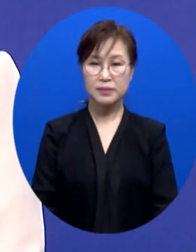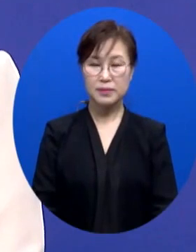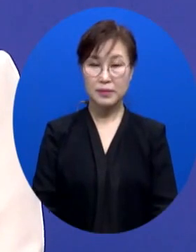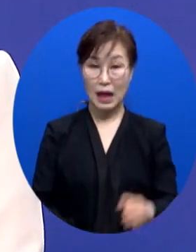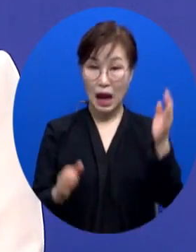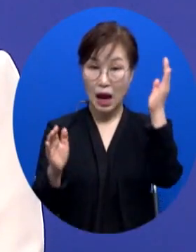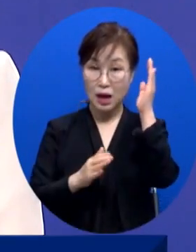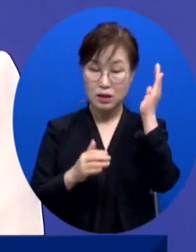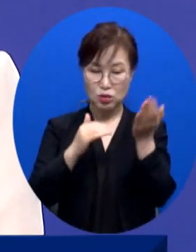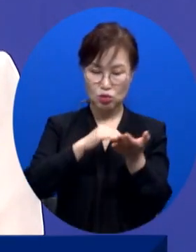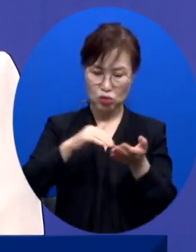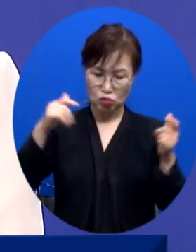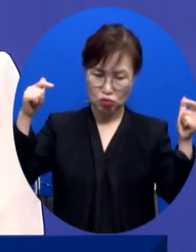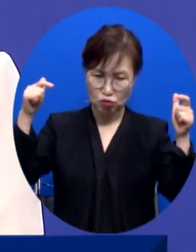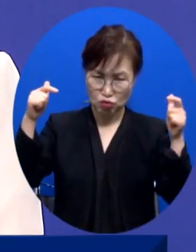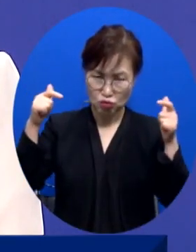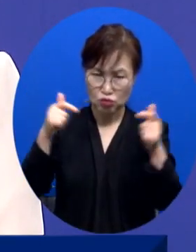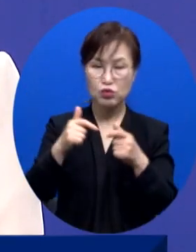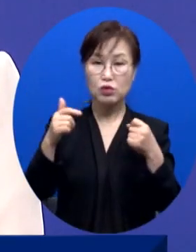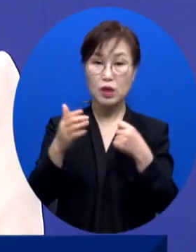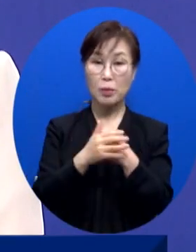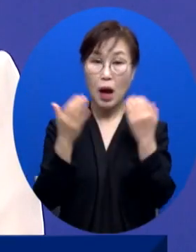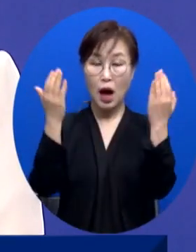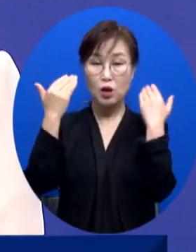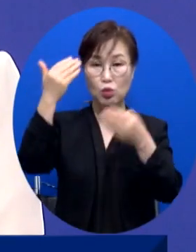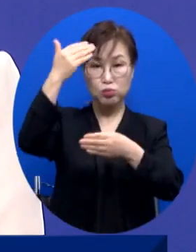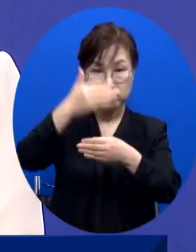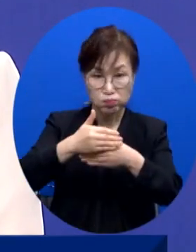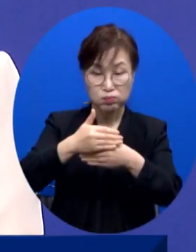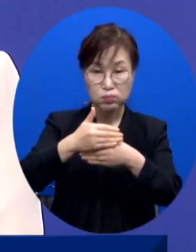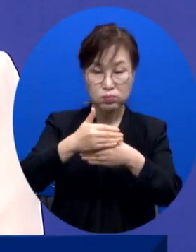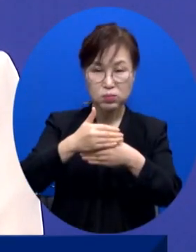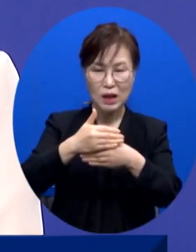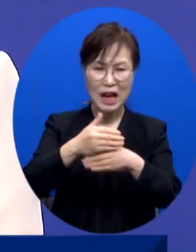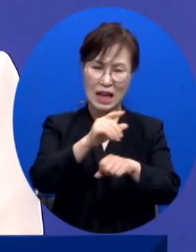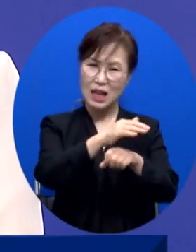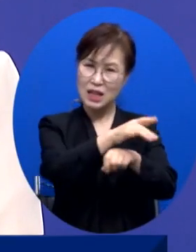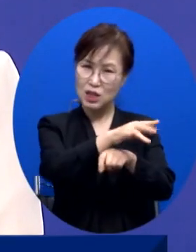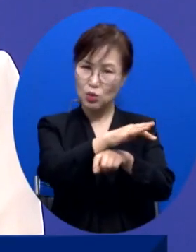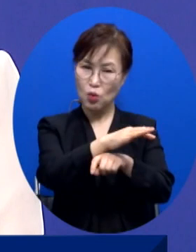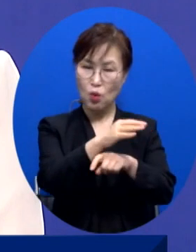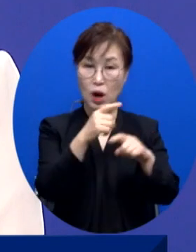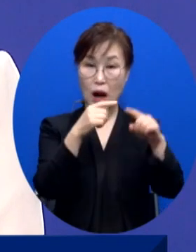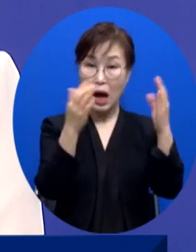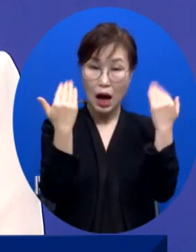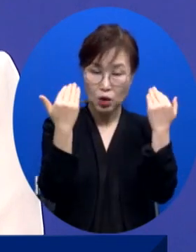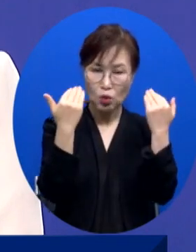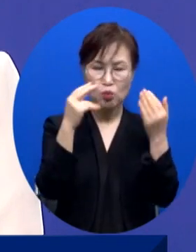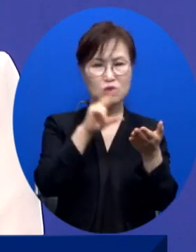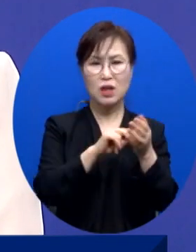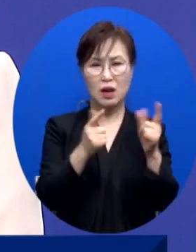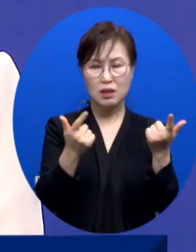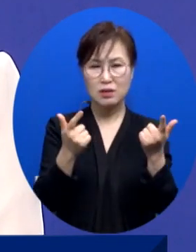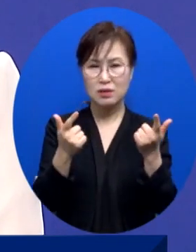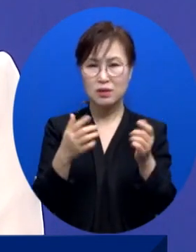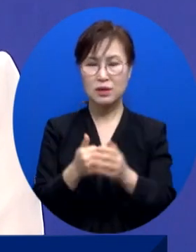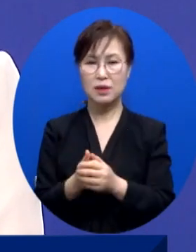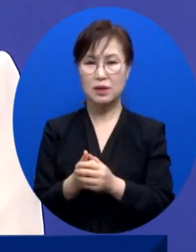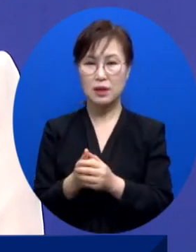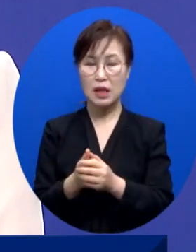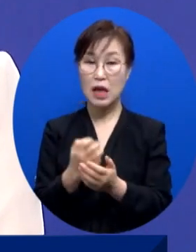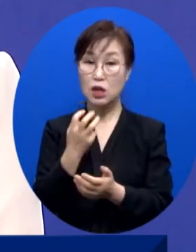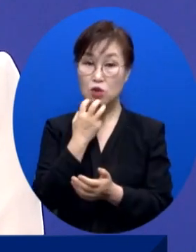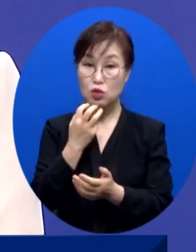학생 수가 줄어들어서 폐교를 한다. 이 시골의 작은 학교들 얘기로만 알고 있었는데 더 이상 그렇지 않습니다.